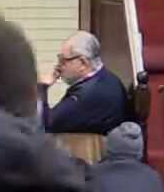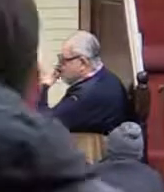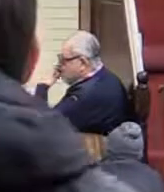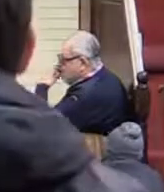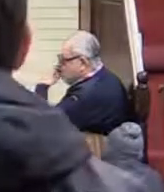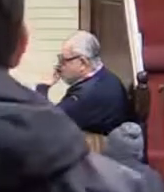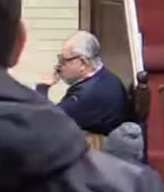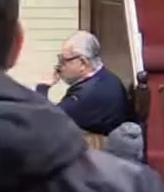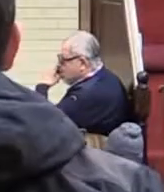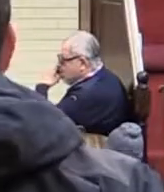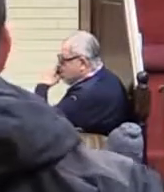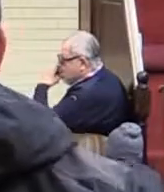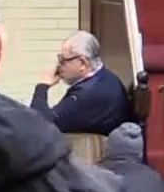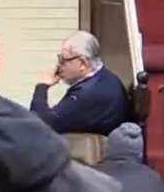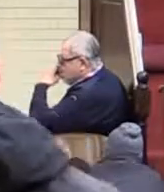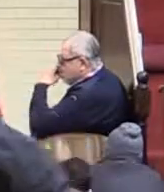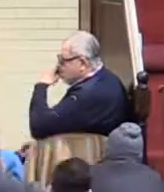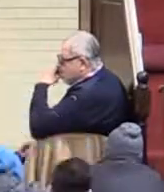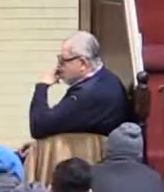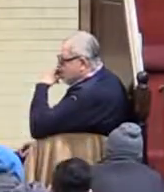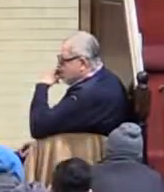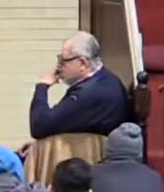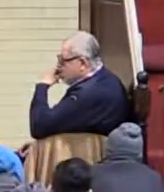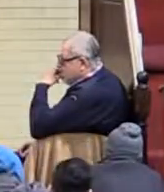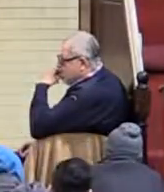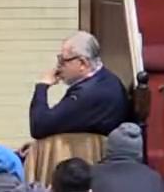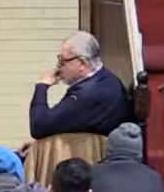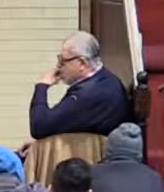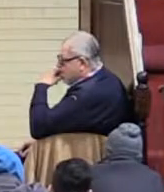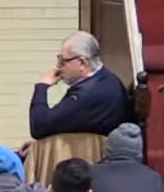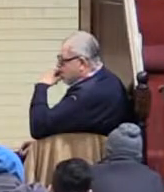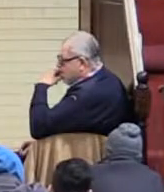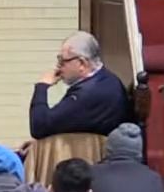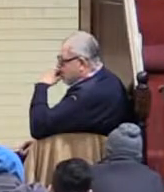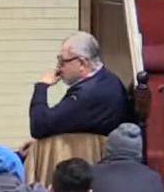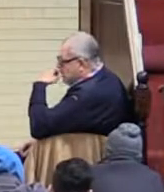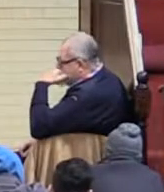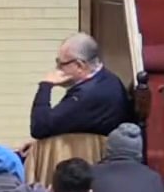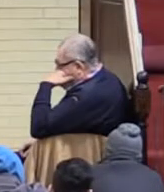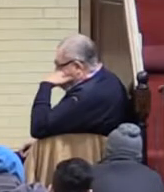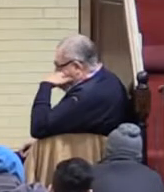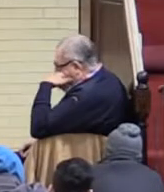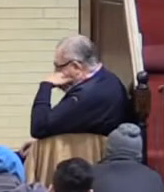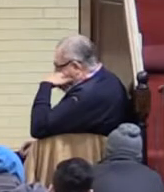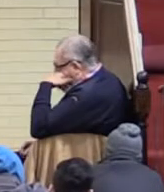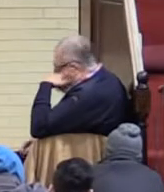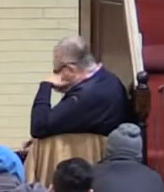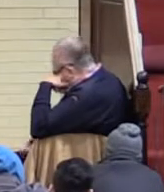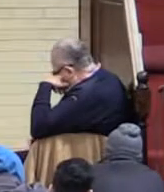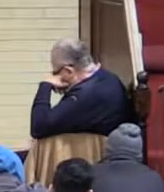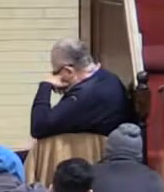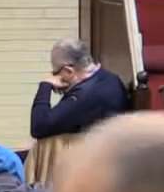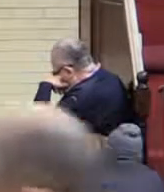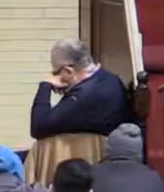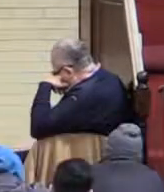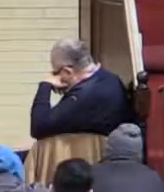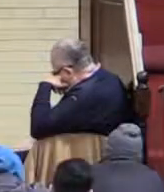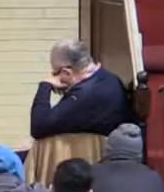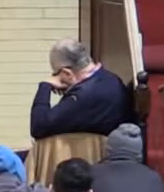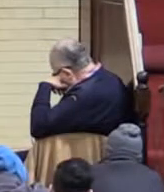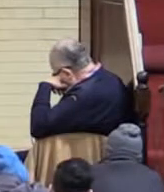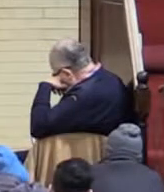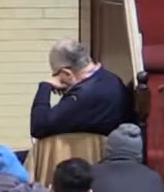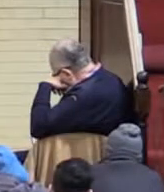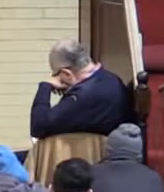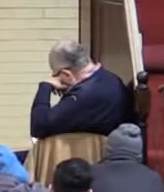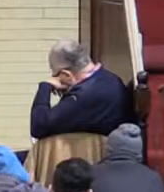اليقين. فاللهم اجزه عنا وعن والدينا وعن الإسلام والمسلمين خير ما جازيت به نبيا عن قومه ورسولا